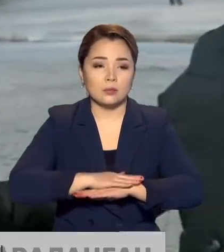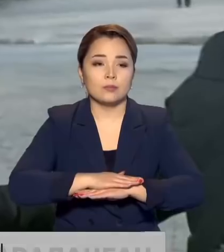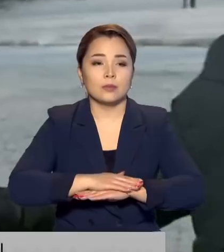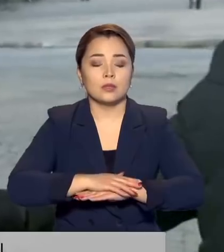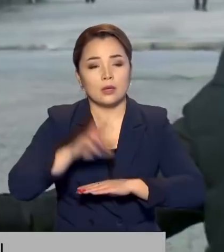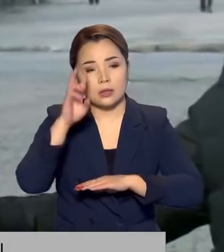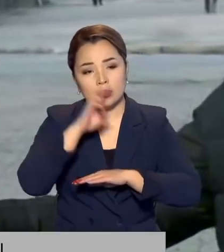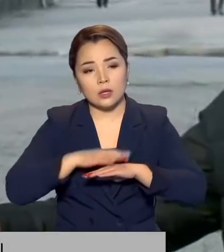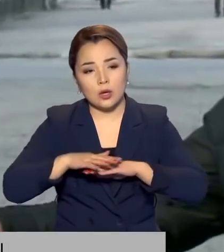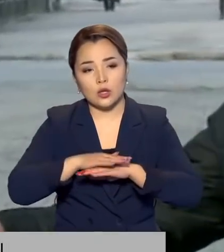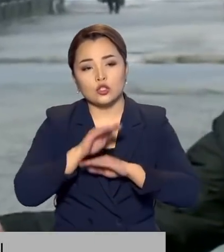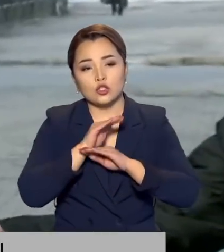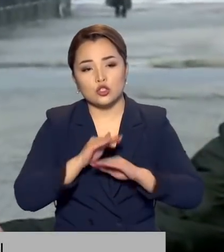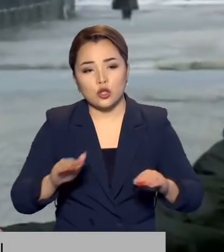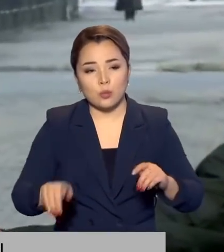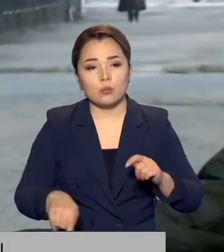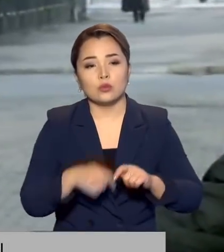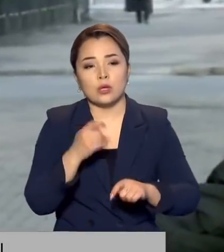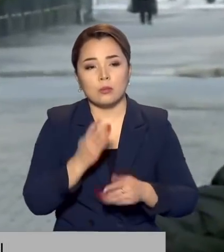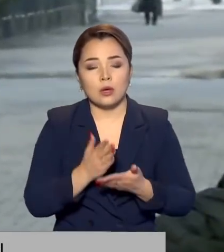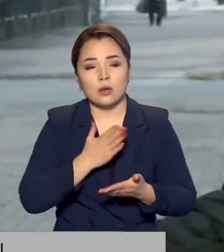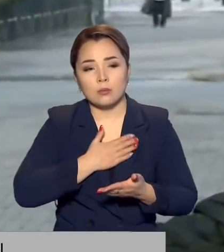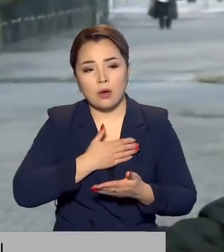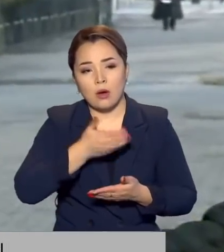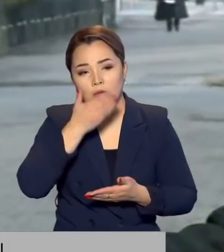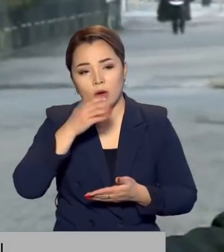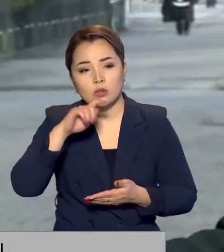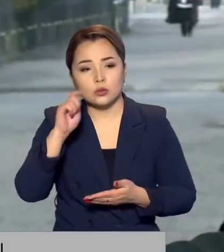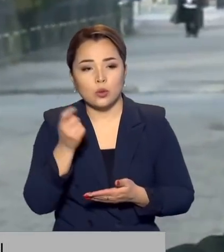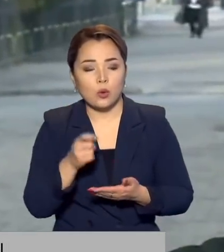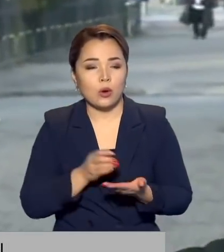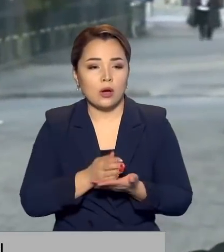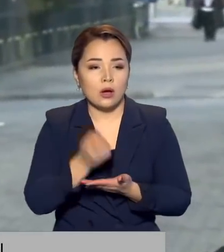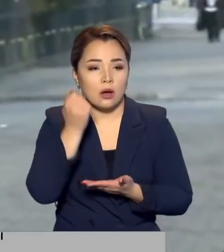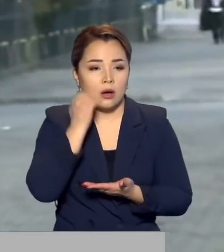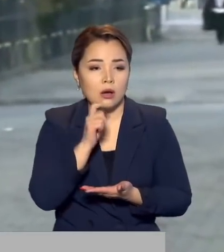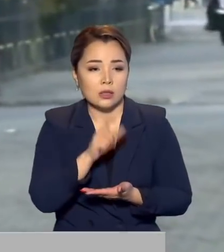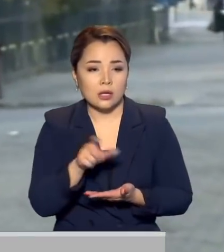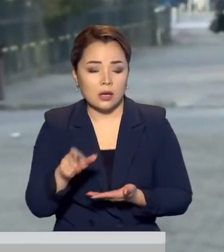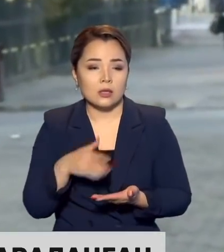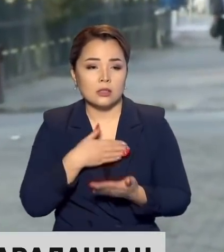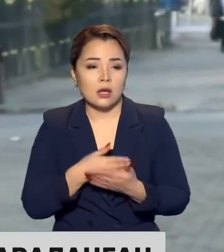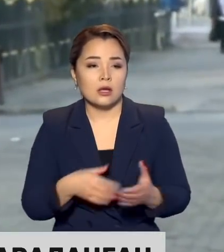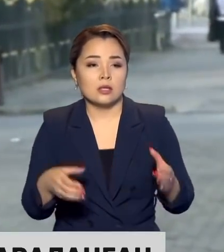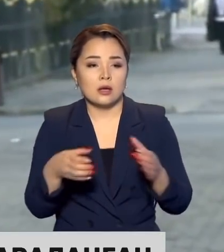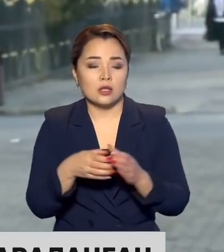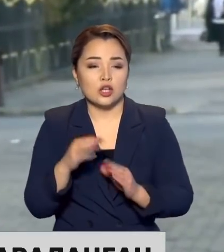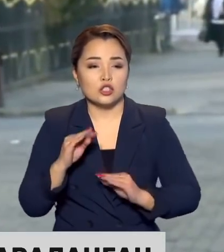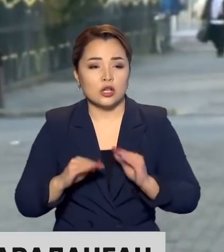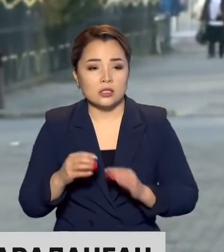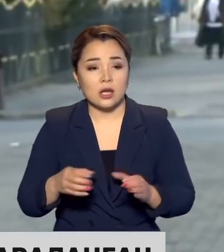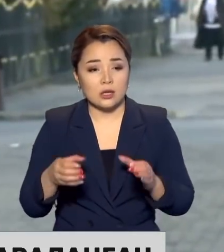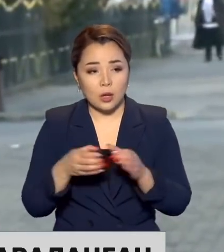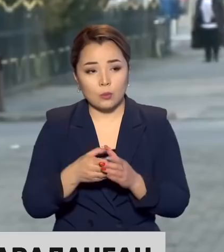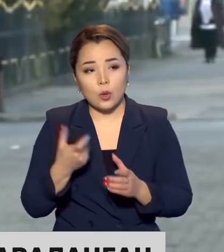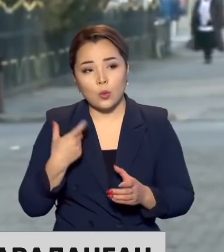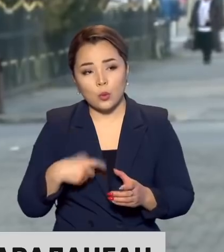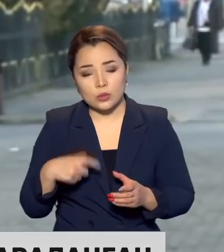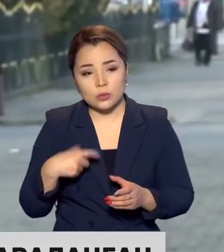елдің тыныштығын күзету үшін біз де өз тарапымыздан Ауған соғыс ардагерлерінен еріктілер тобын жасақтап